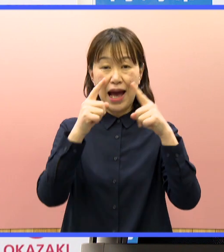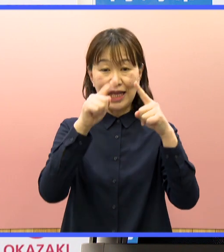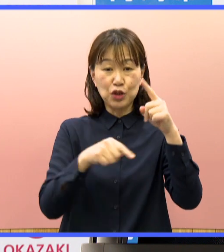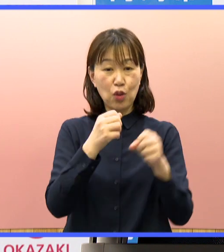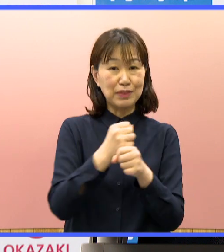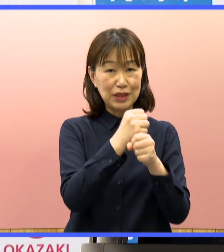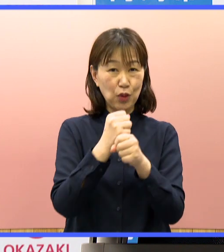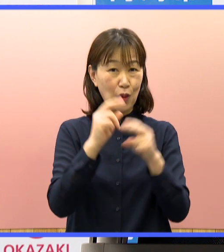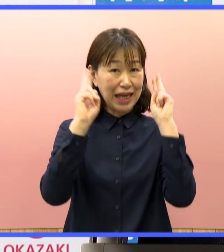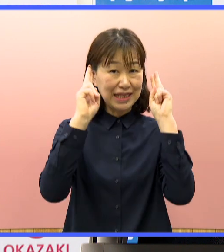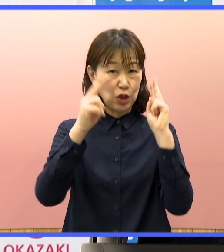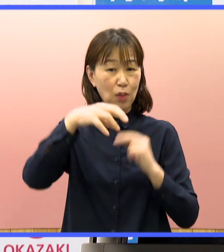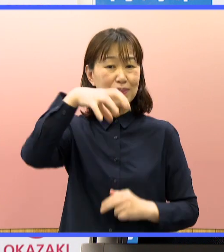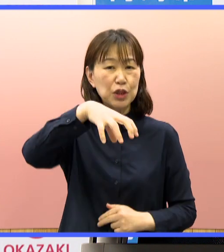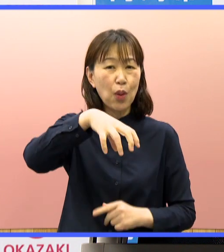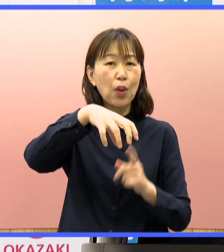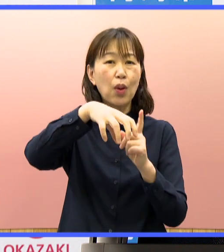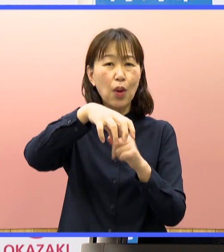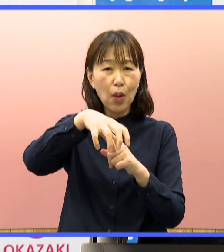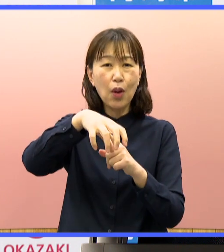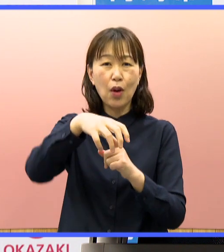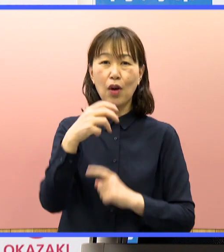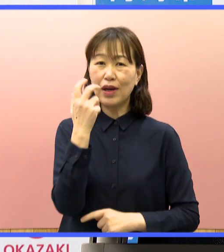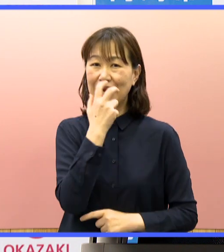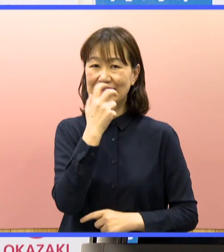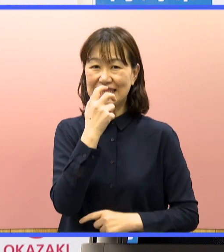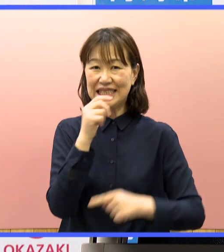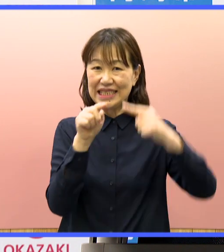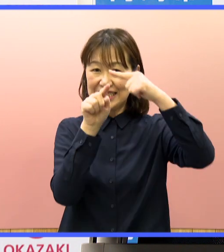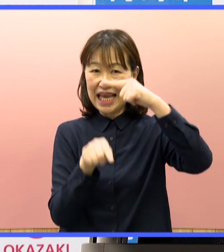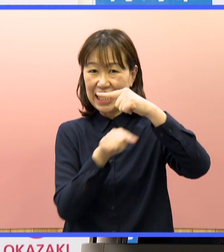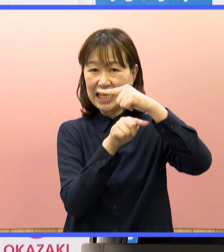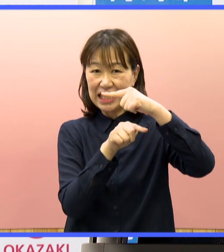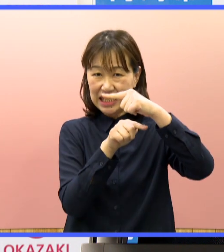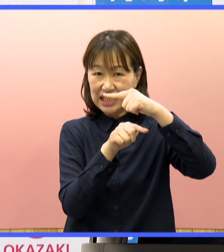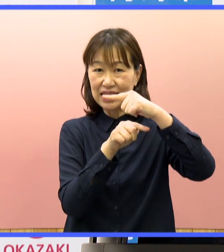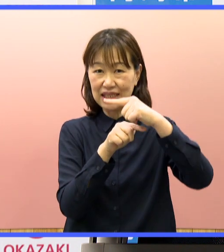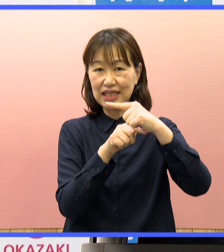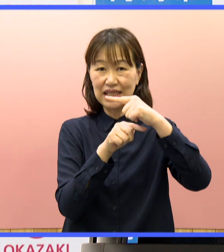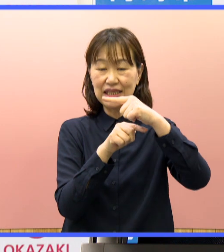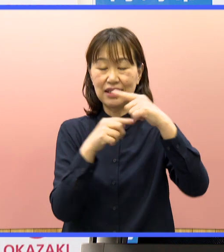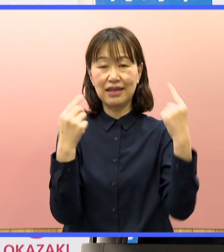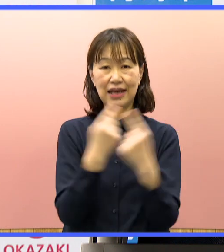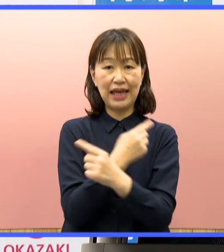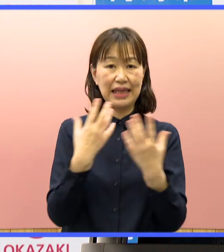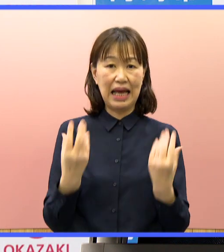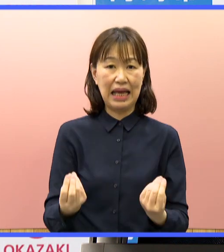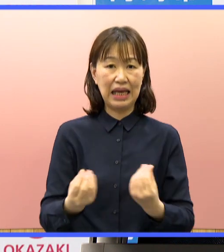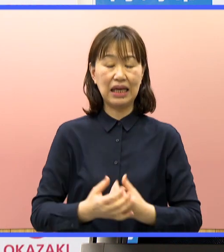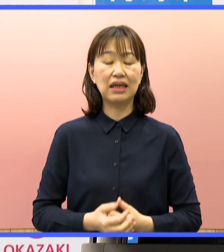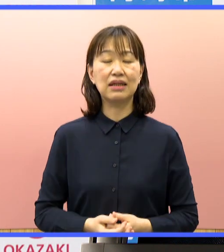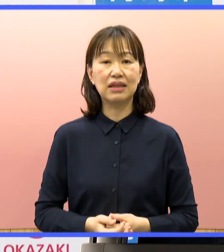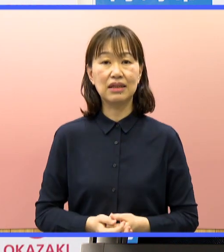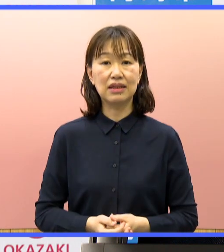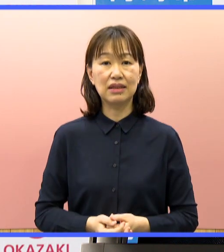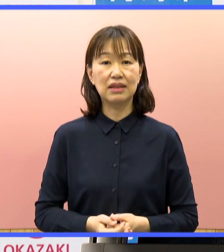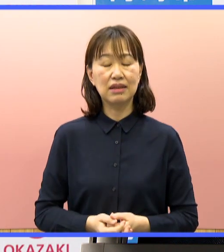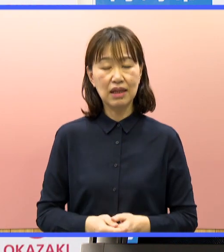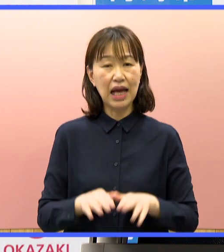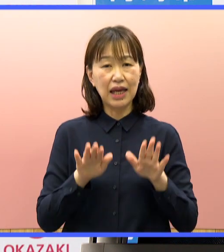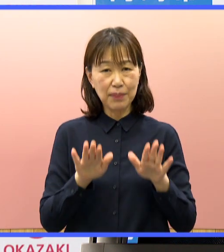字丁の字を使用する八丁町に変更回復いたしました。今も